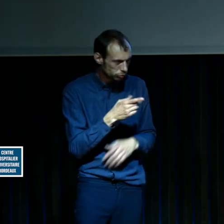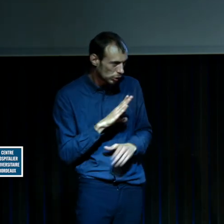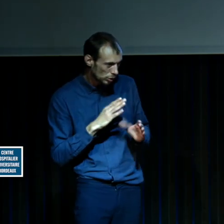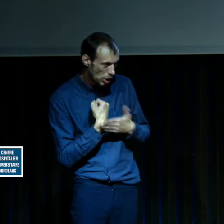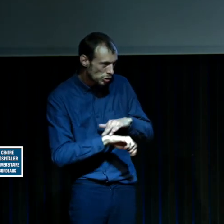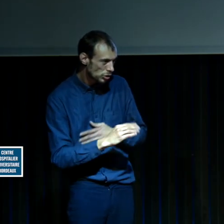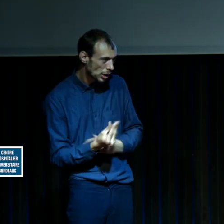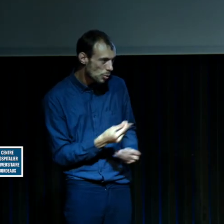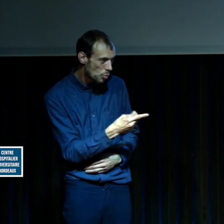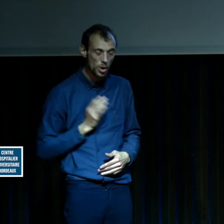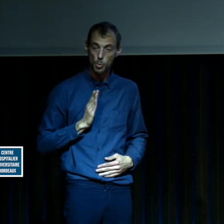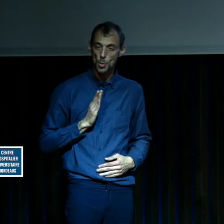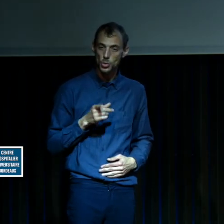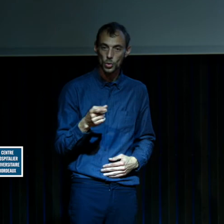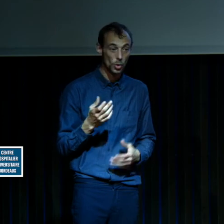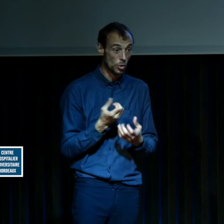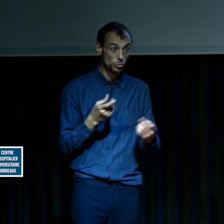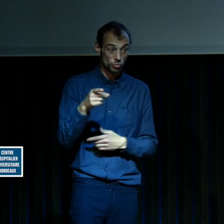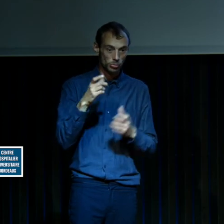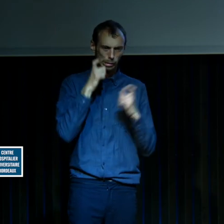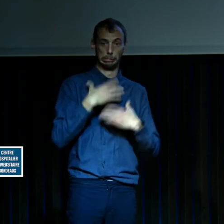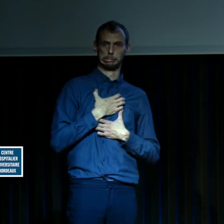généralement, ils sont un petit peu choqués.